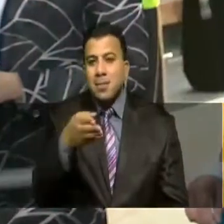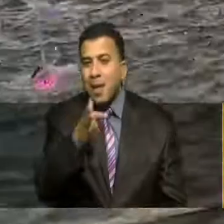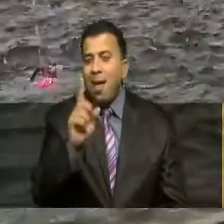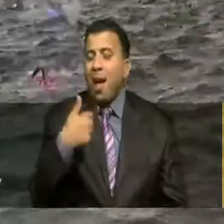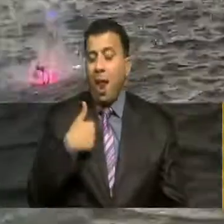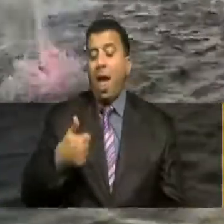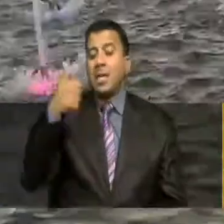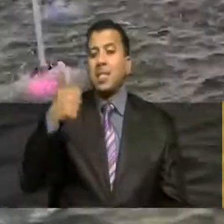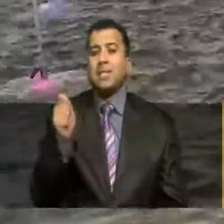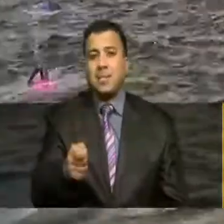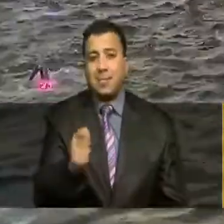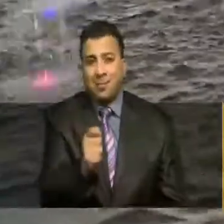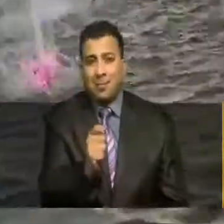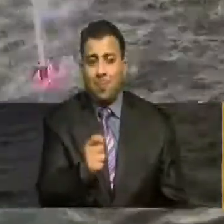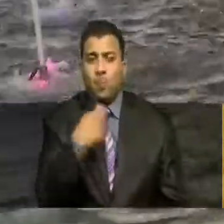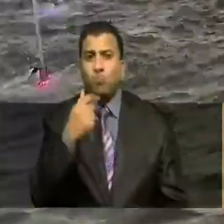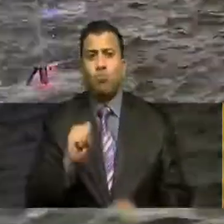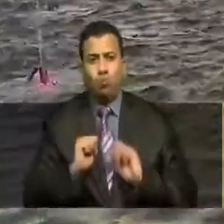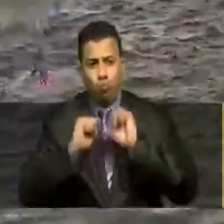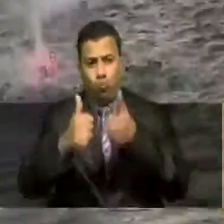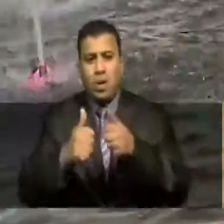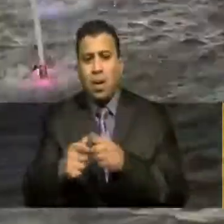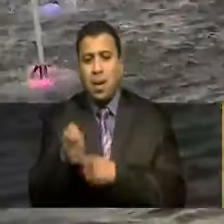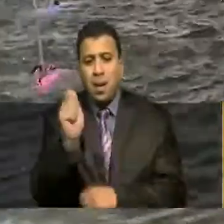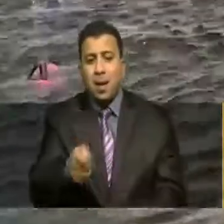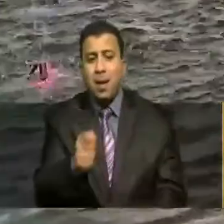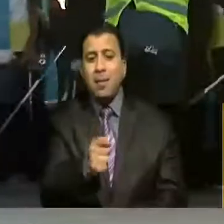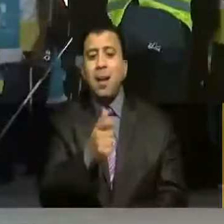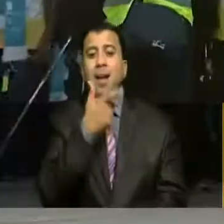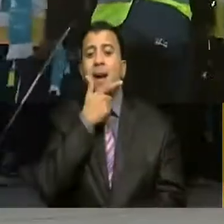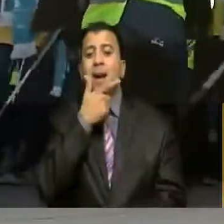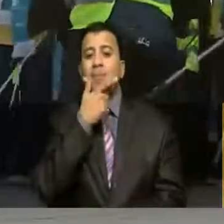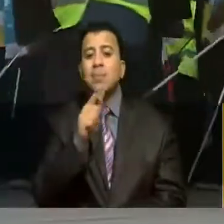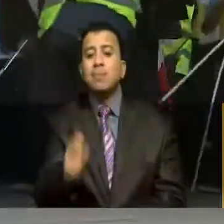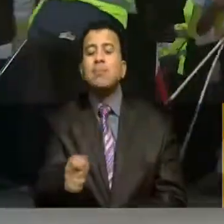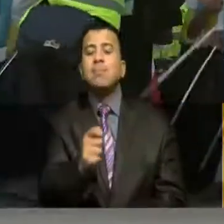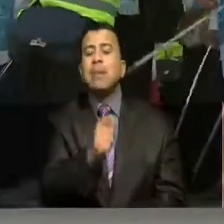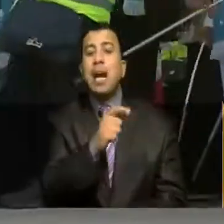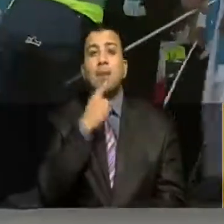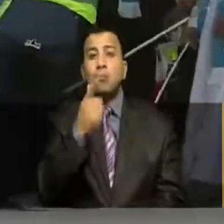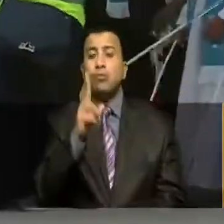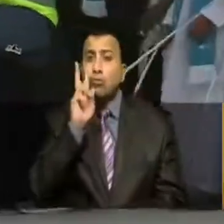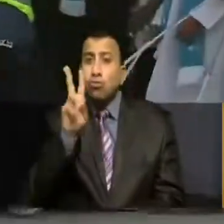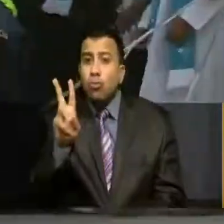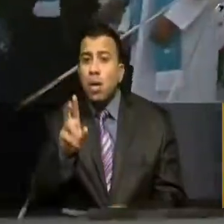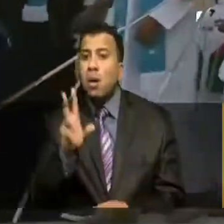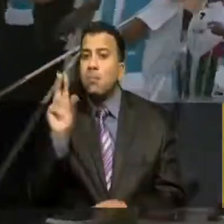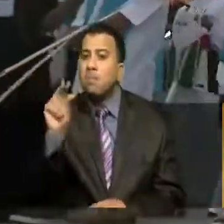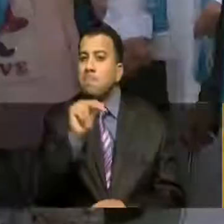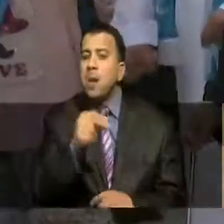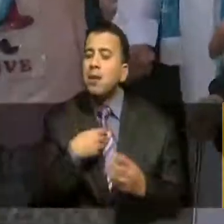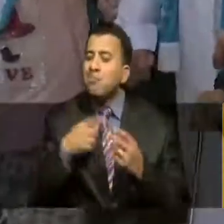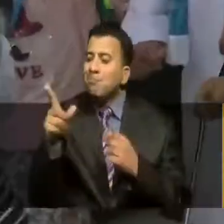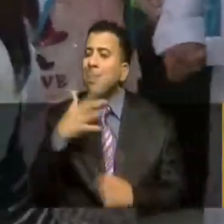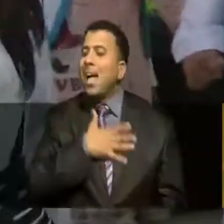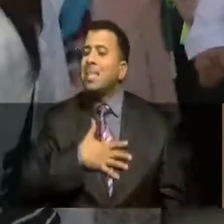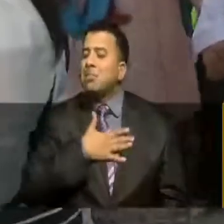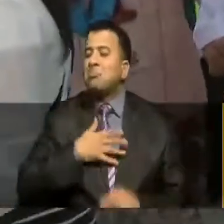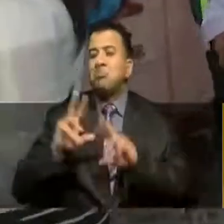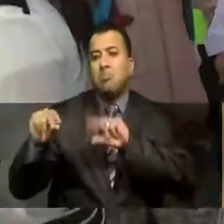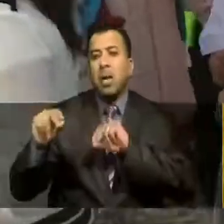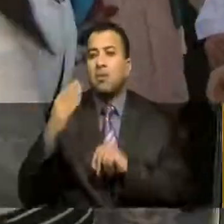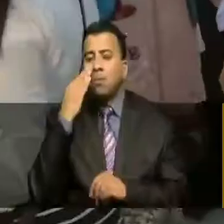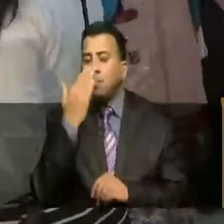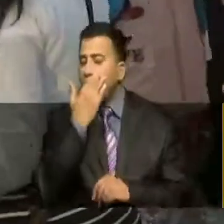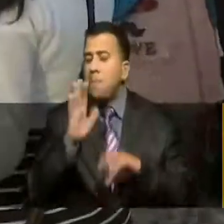تمشي فيها. المشاركة في مبادرة العصا البيضاء فرصة للمشاركين ليخوضوا تجربة إخوانهم المكفوفين، حيث